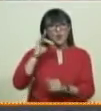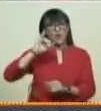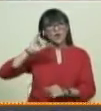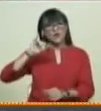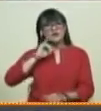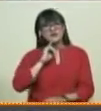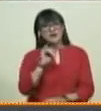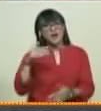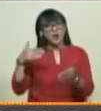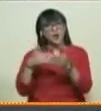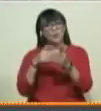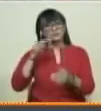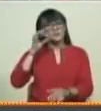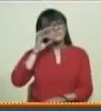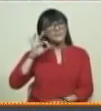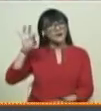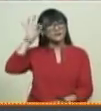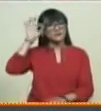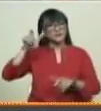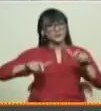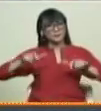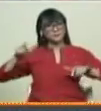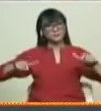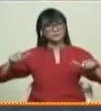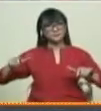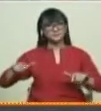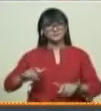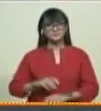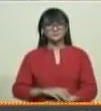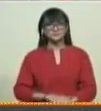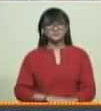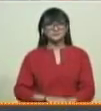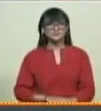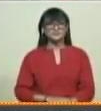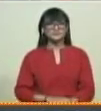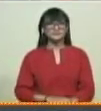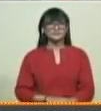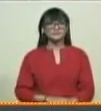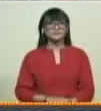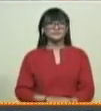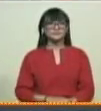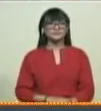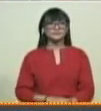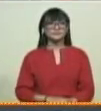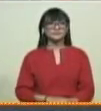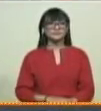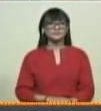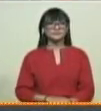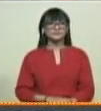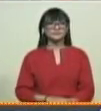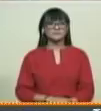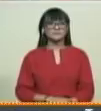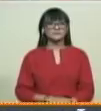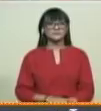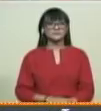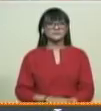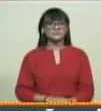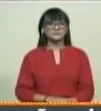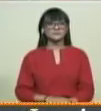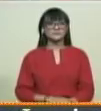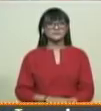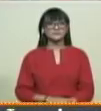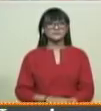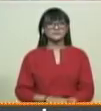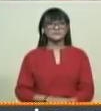zirvemize katılım sağlamak üzere Dışişleri Bakan Yardımcınızı görevlendirdiğiniz için